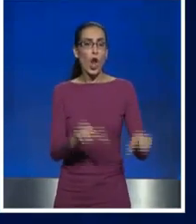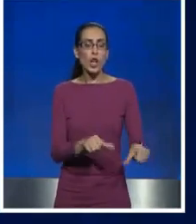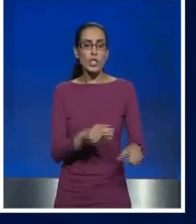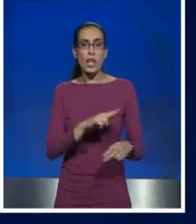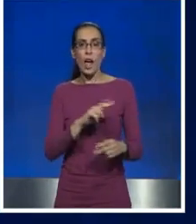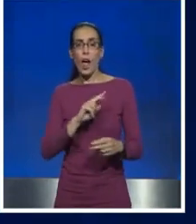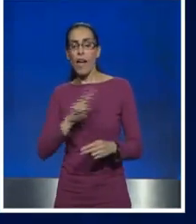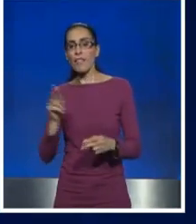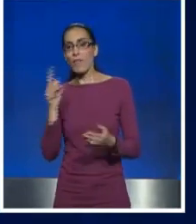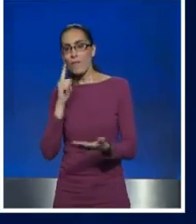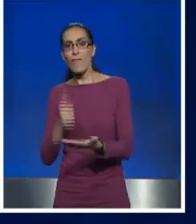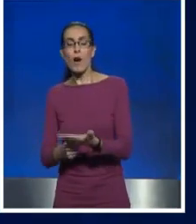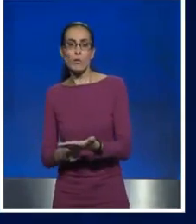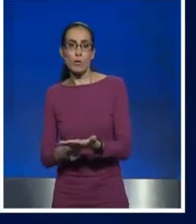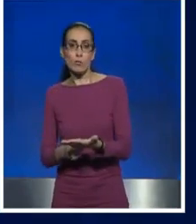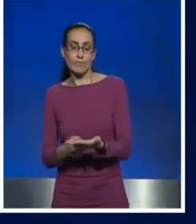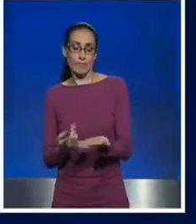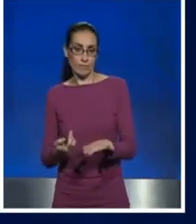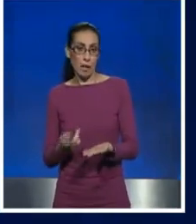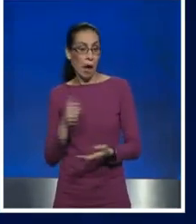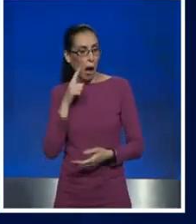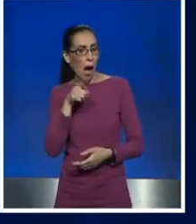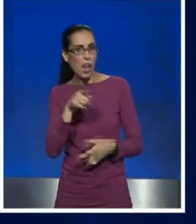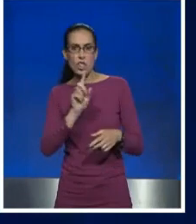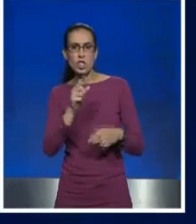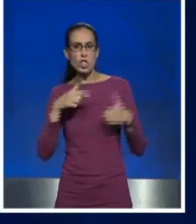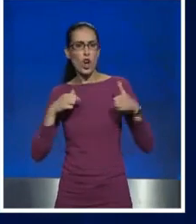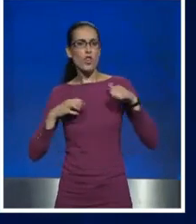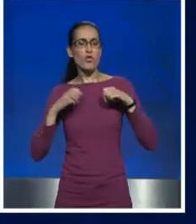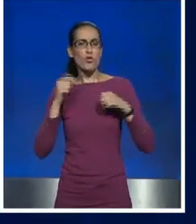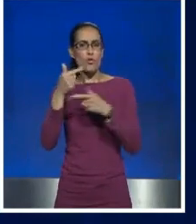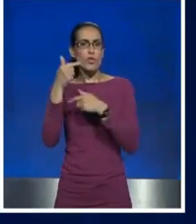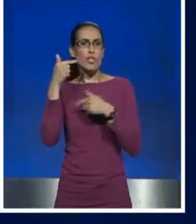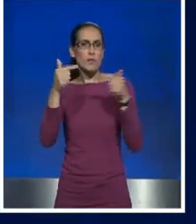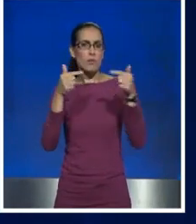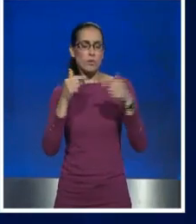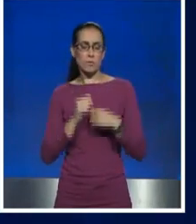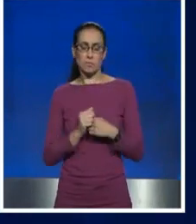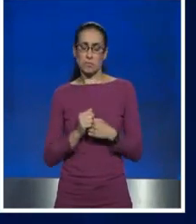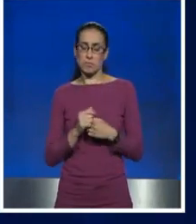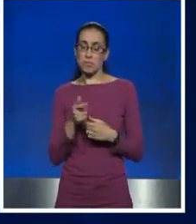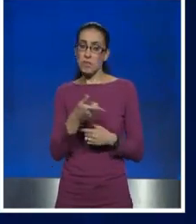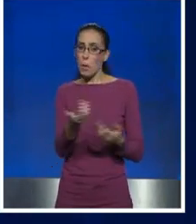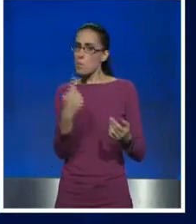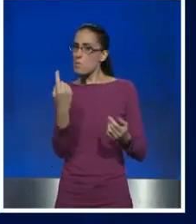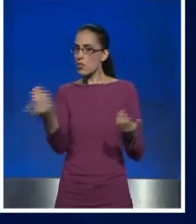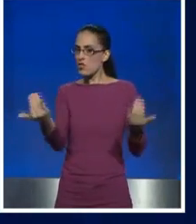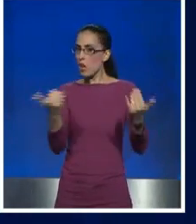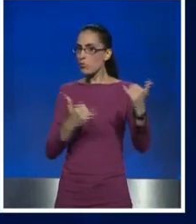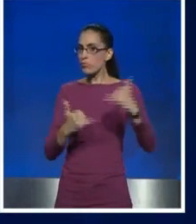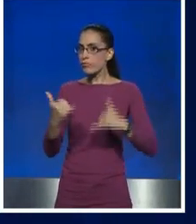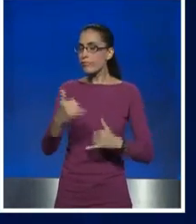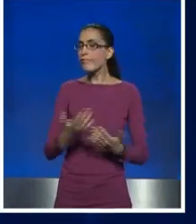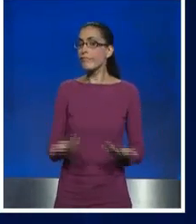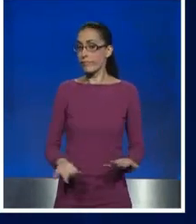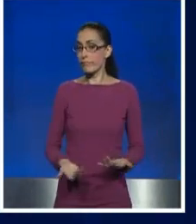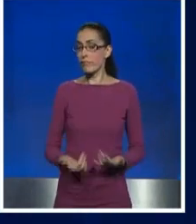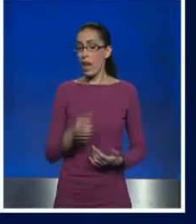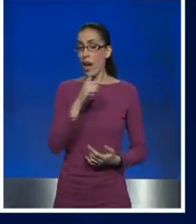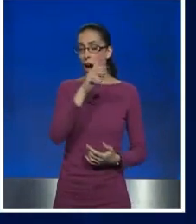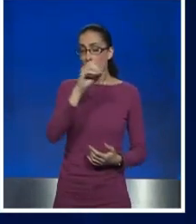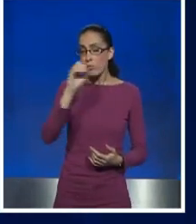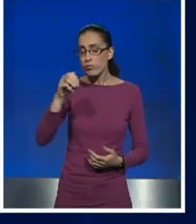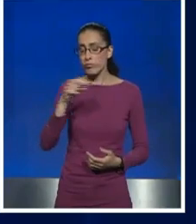l-oħra. Mur ara x'tip ta' turist u barranin qegħdin jidħlu f'pajjiżna. Mijiet